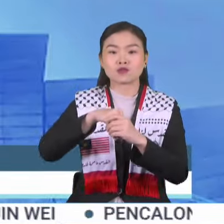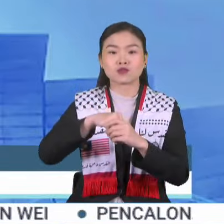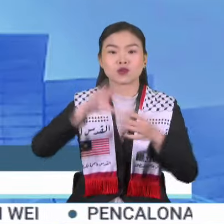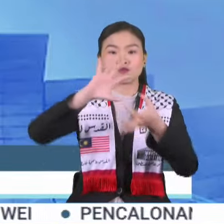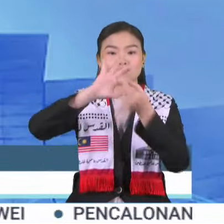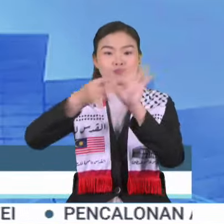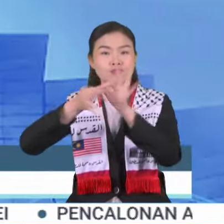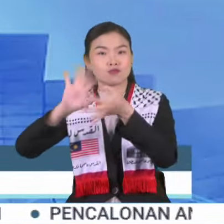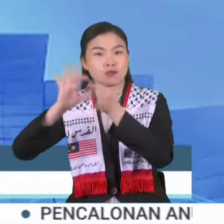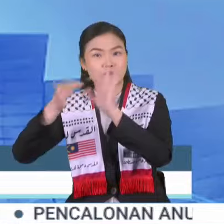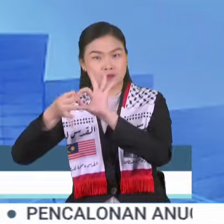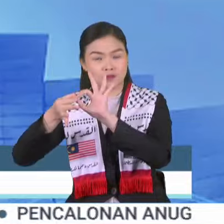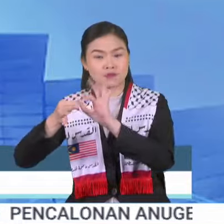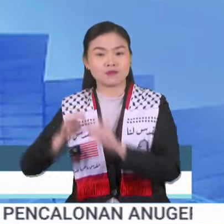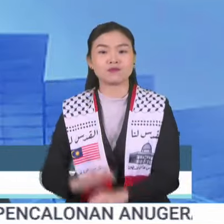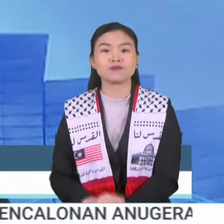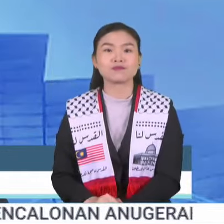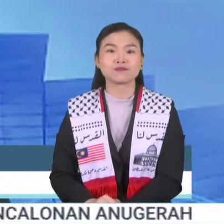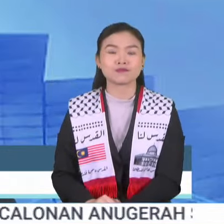sah menjadi miliknya.